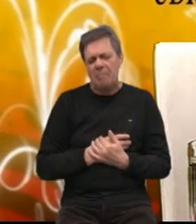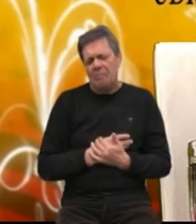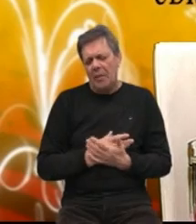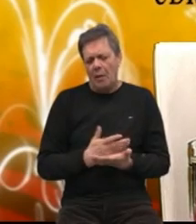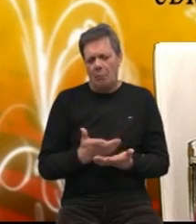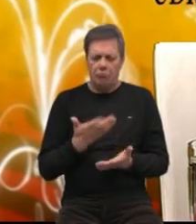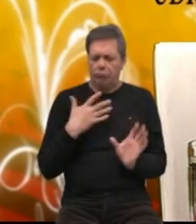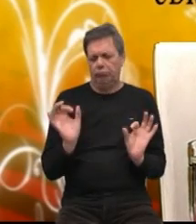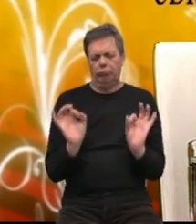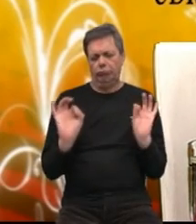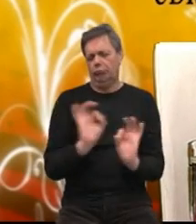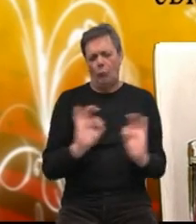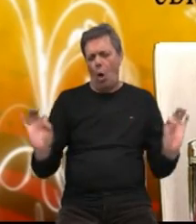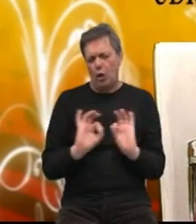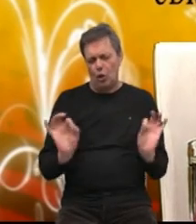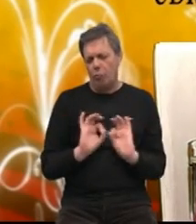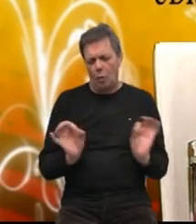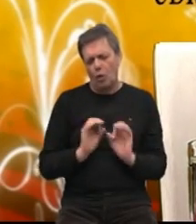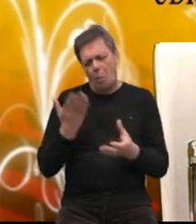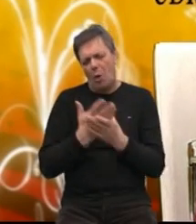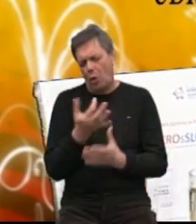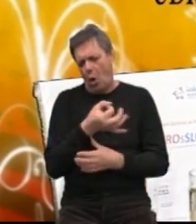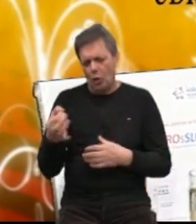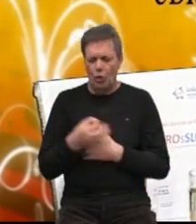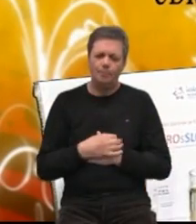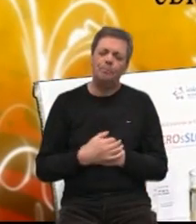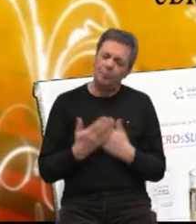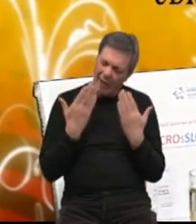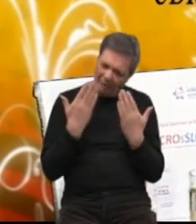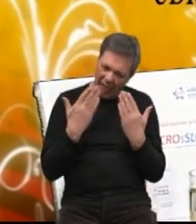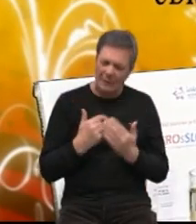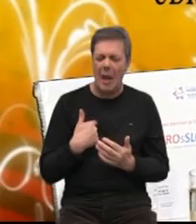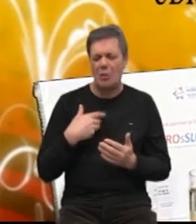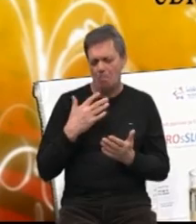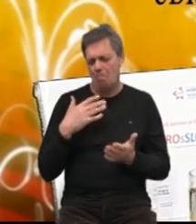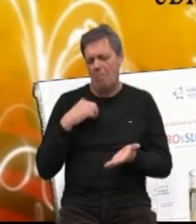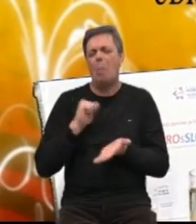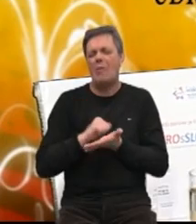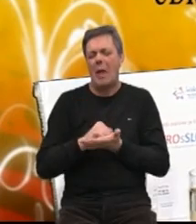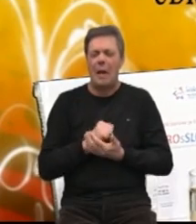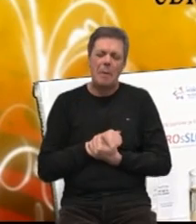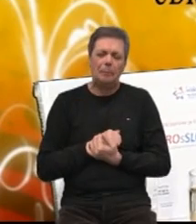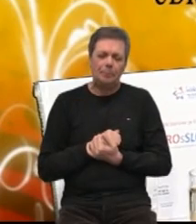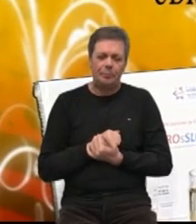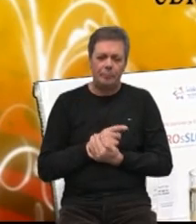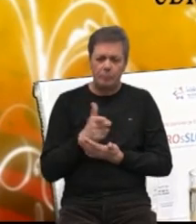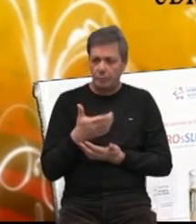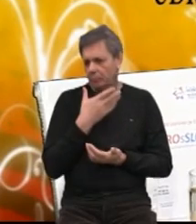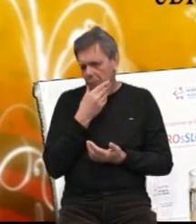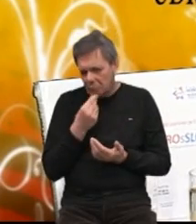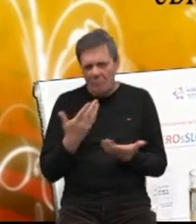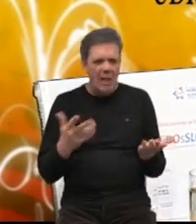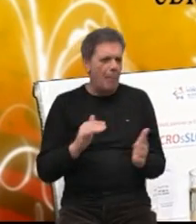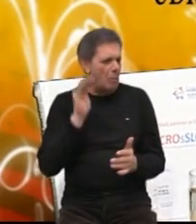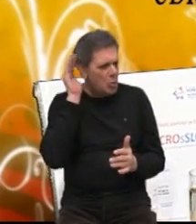sve, evo, stvarno svaka čast, sve pohvale. Hvala našoj novinarki. Ali ono što je sada važno reći, ovo je sve krasno